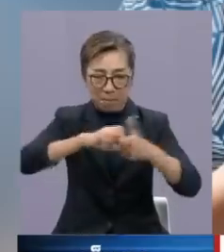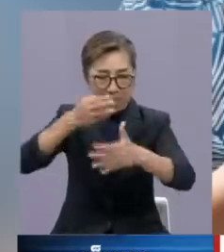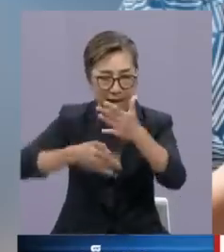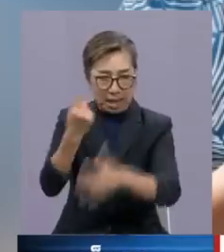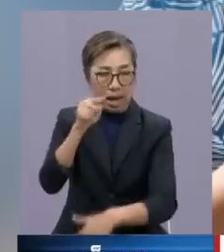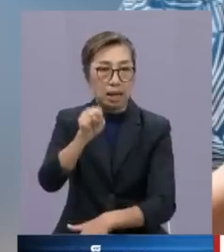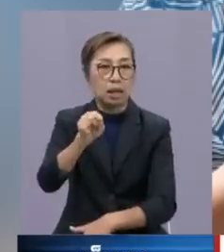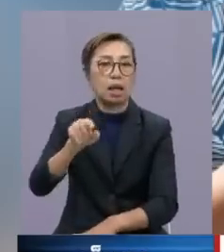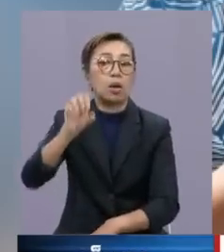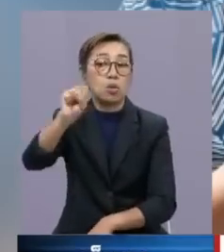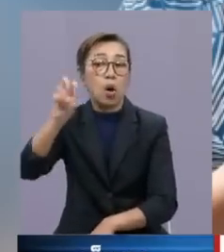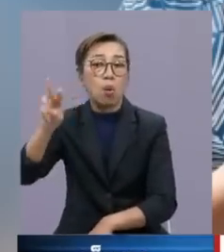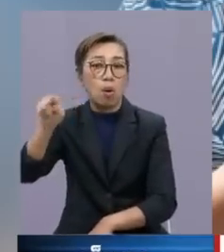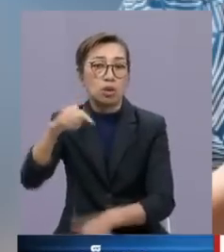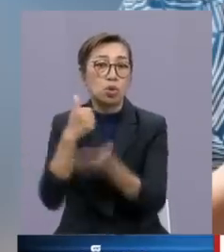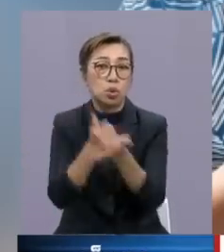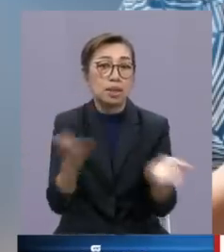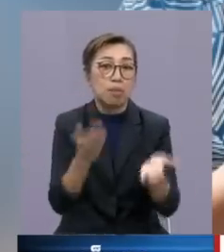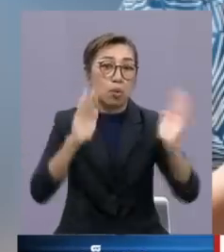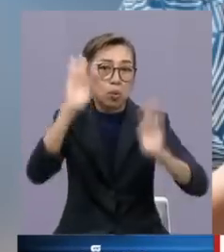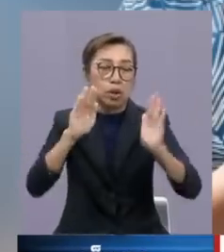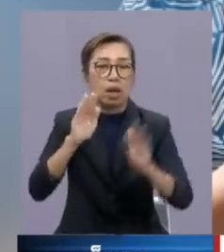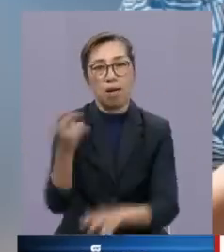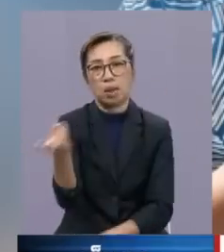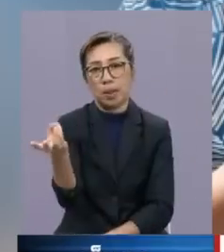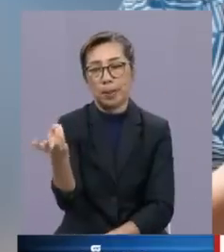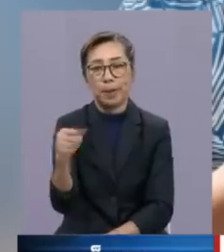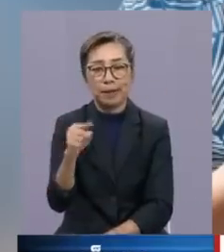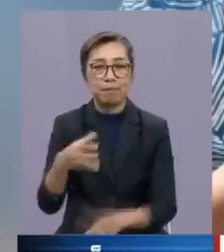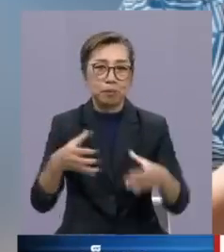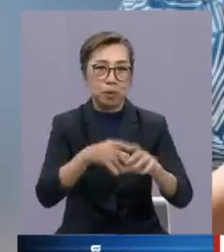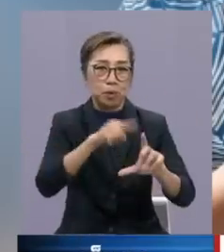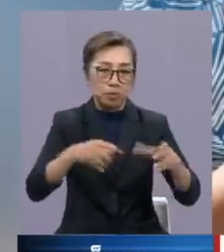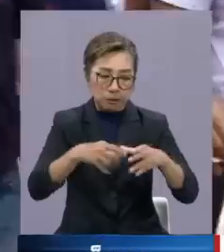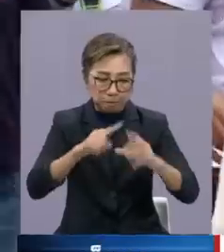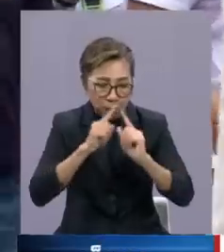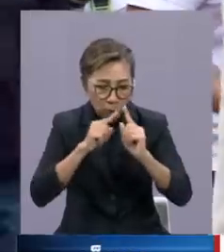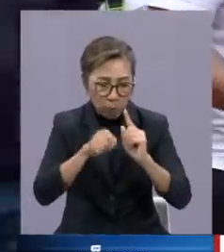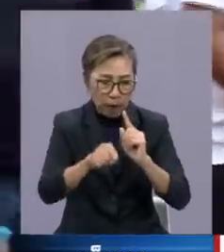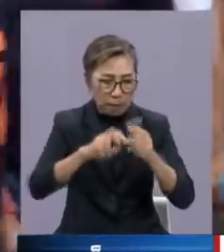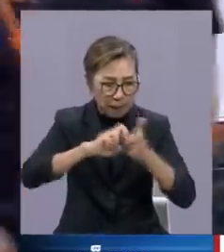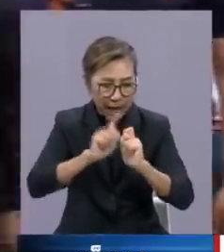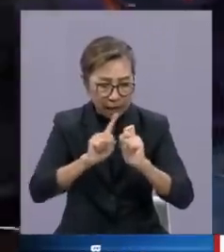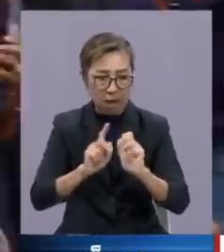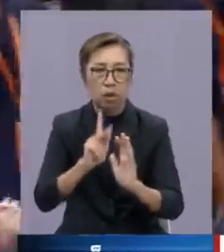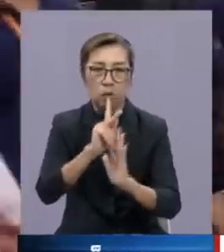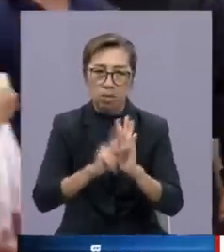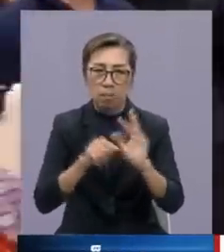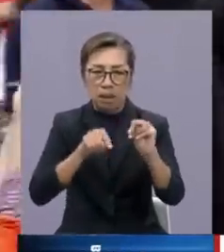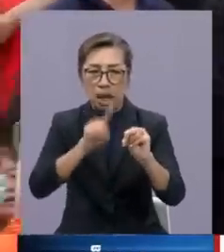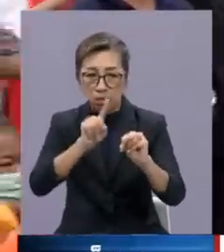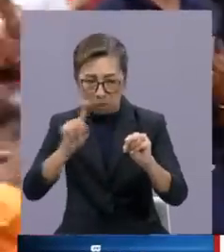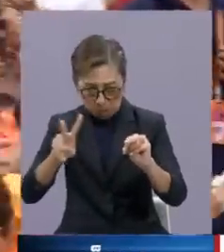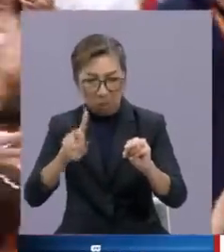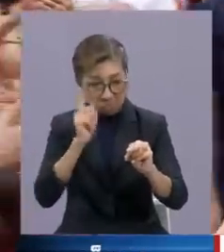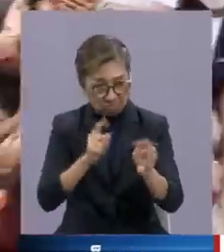ยังได้เสียงสว.มาหนุนพิธาไม่มากนักก็เลยทำให้แกนนำพรรคสีส้มบางกลุ่มถกกันถึงเรื่องของปัญหาการแก้ไขมาตรา112อย่างเอา